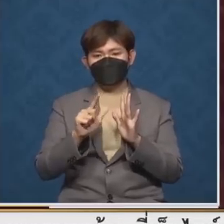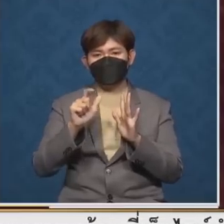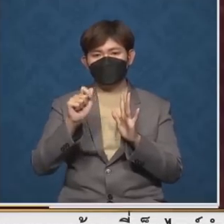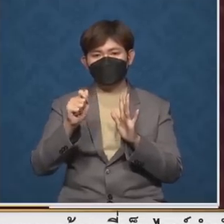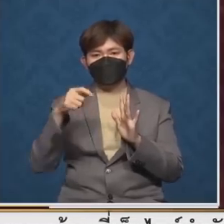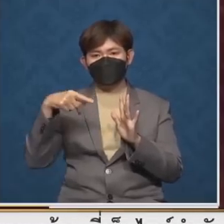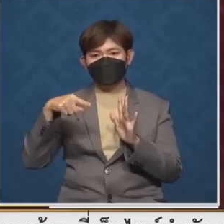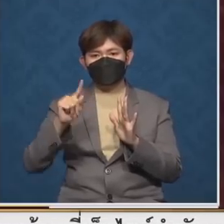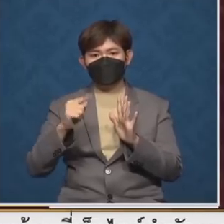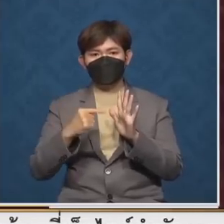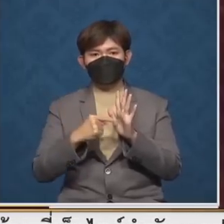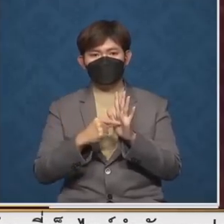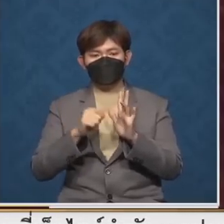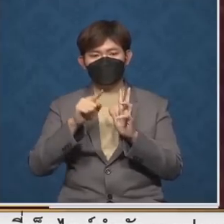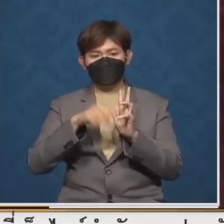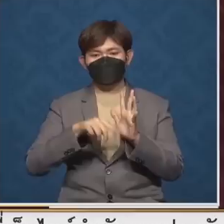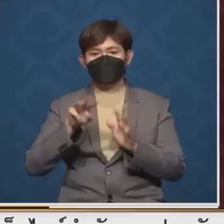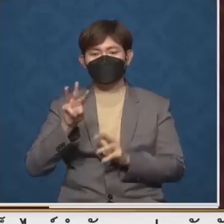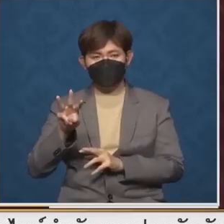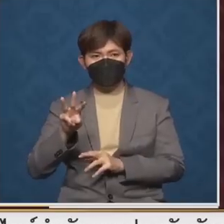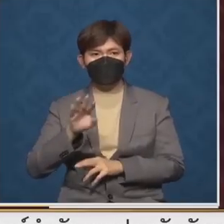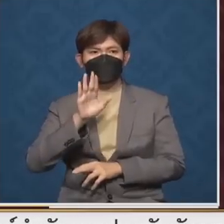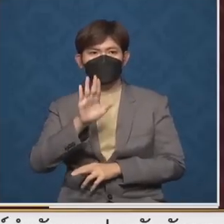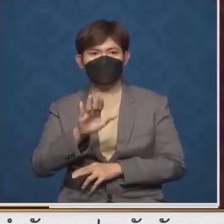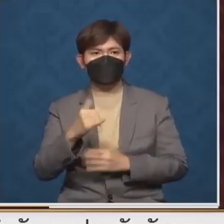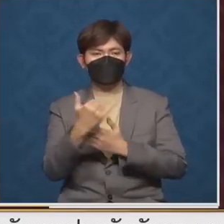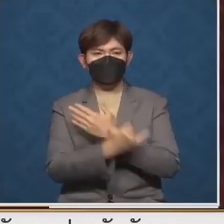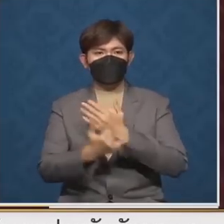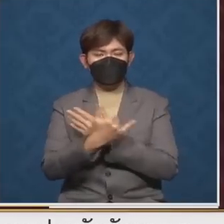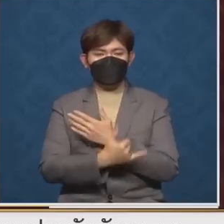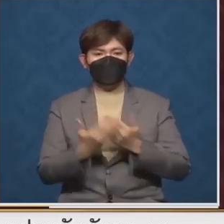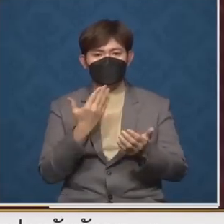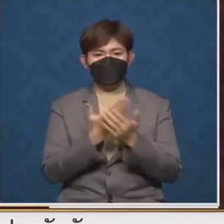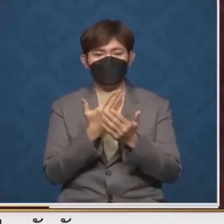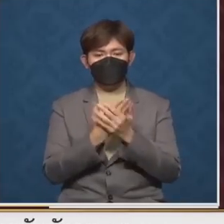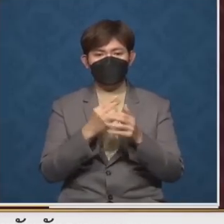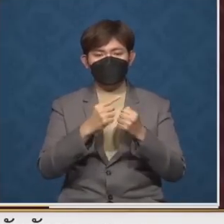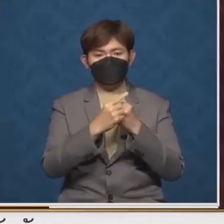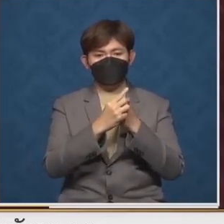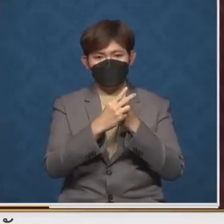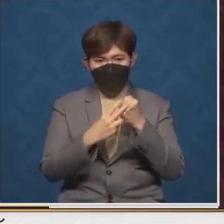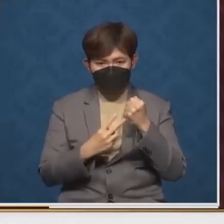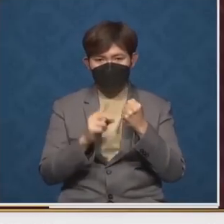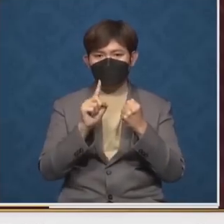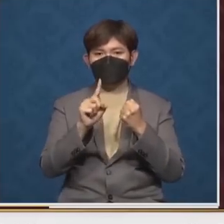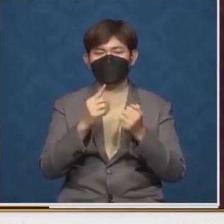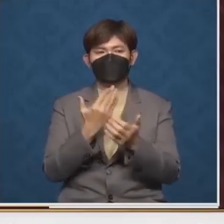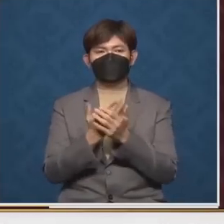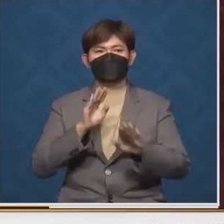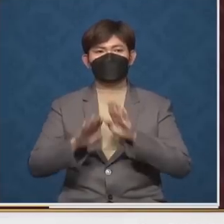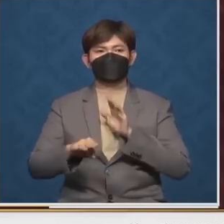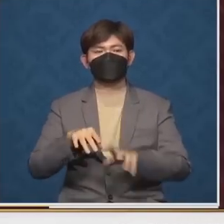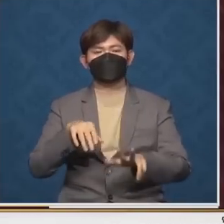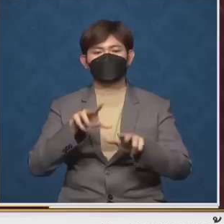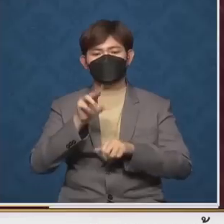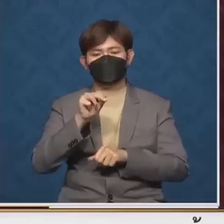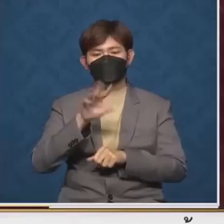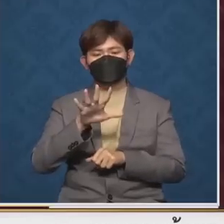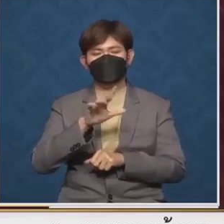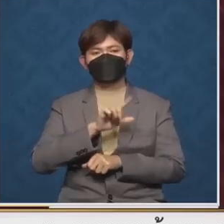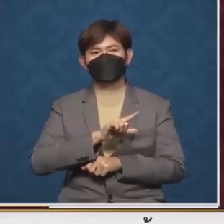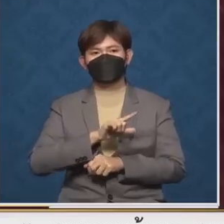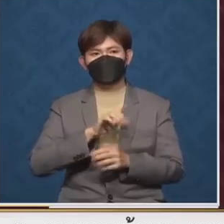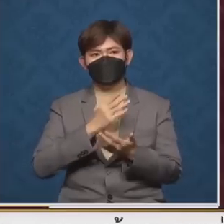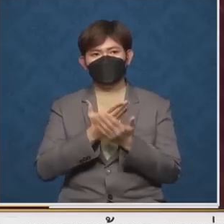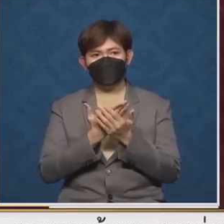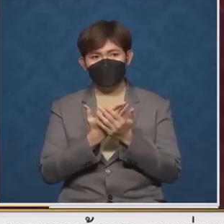ในตามประเทศขายราคาไม่เกิน 1 ดอนลาร์สหรัฐหรอไม่เกิน 35 บาทขณะที่ผู้ชนะการประมู